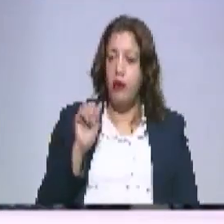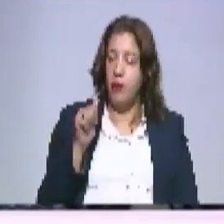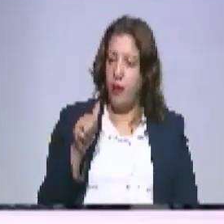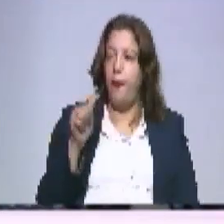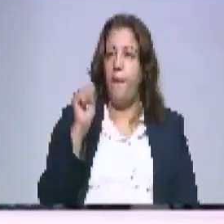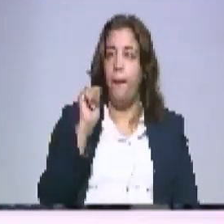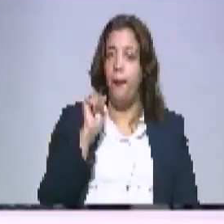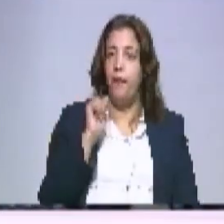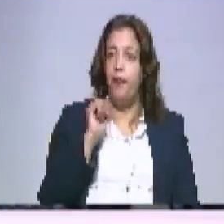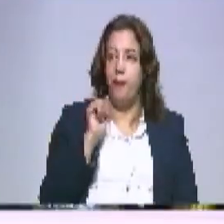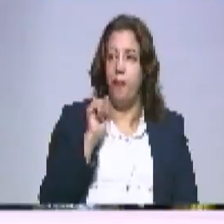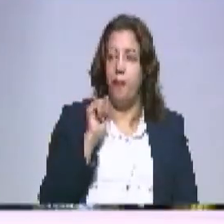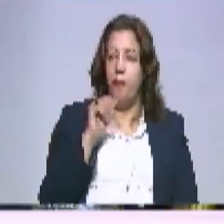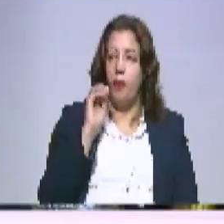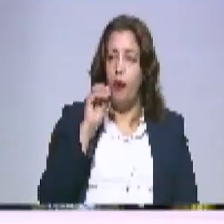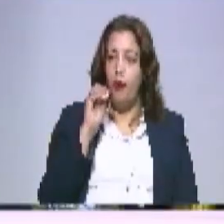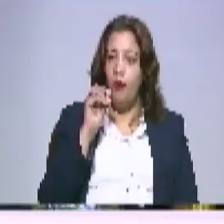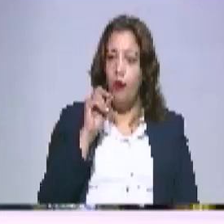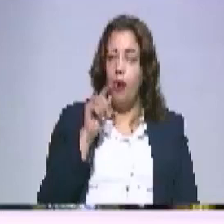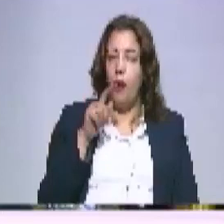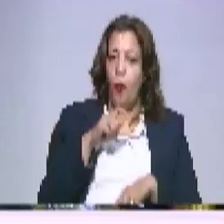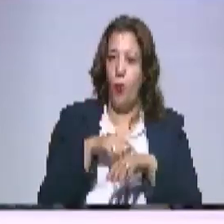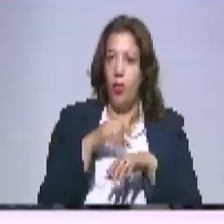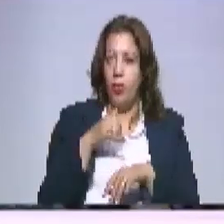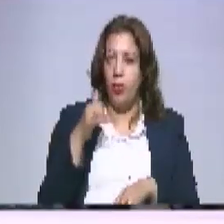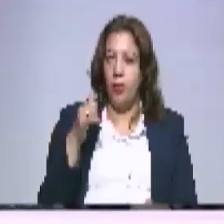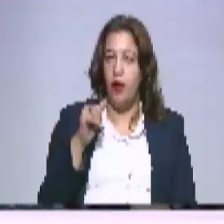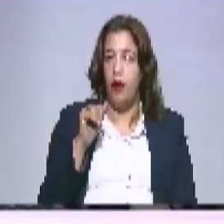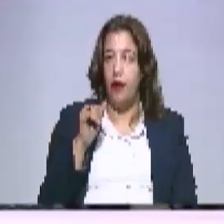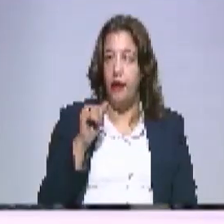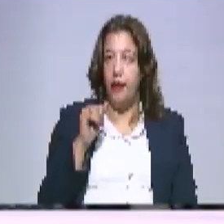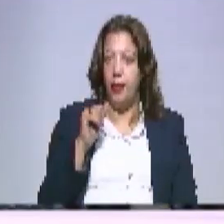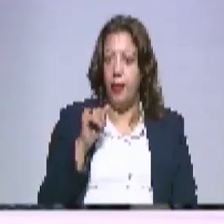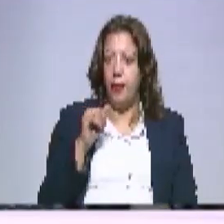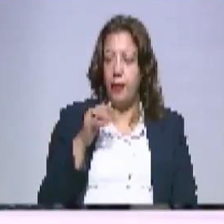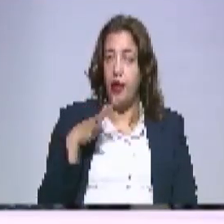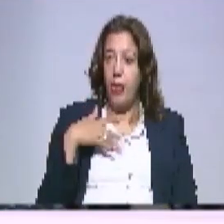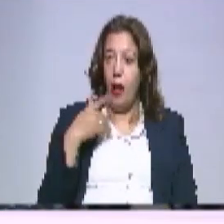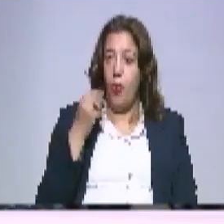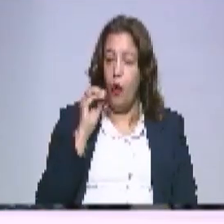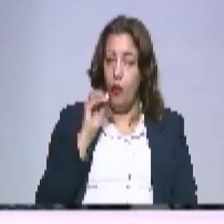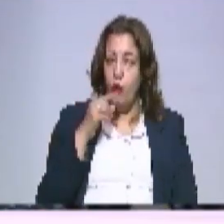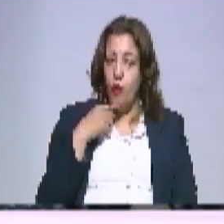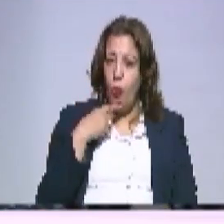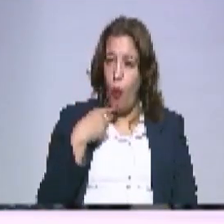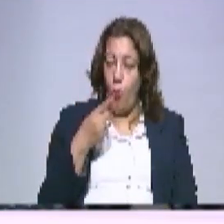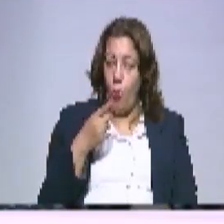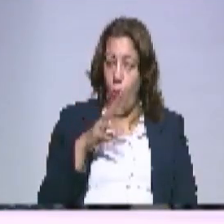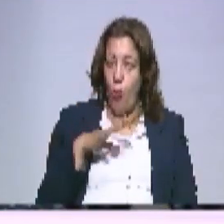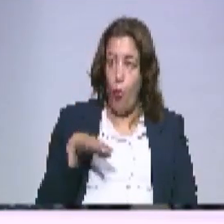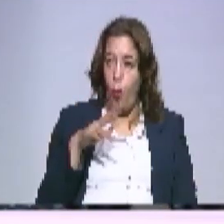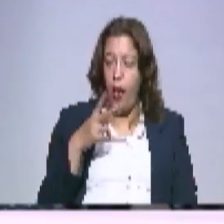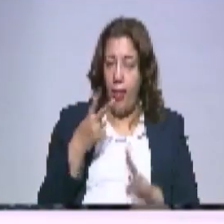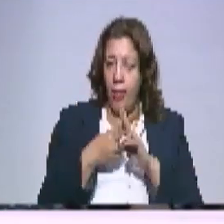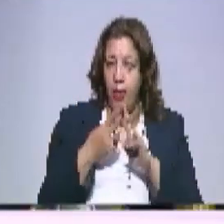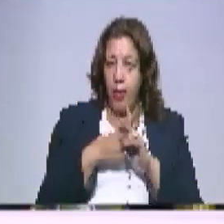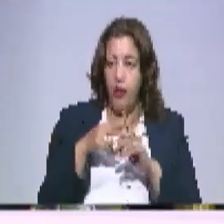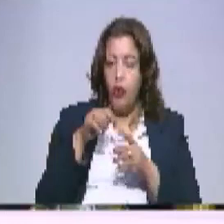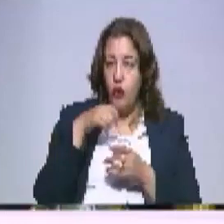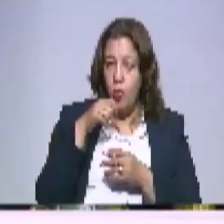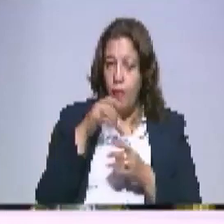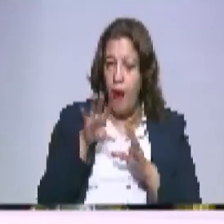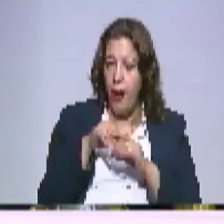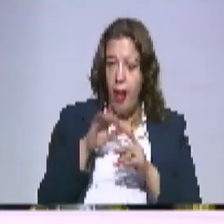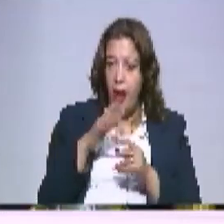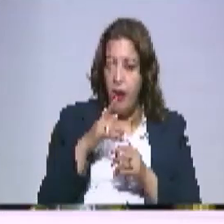عشان دي هتاخد معانا لغاية الآخر. طيب وانت بتغرف كده يا شيف، خلينا نقول للناس الشوربة كان ايه بقى، عملت ايه الشوربة.